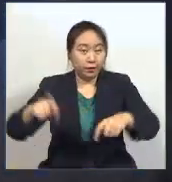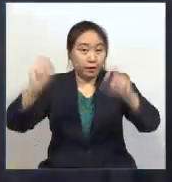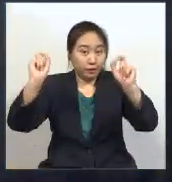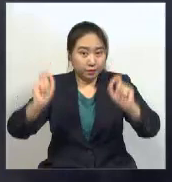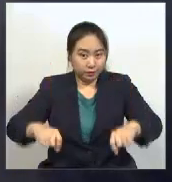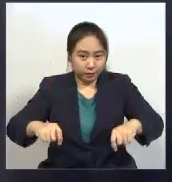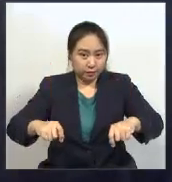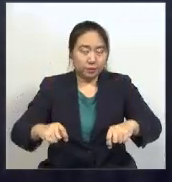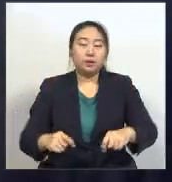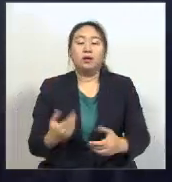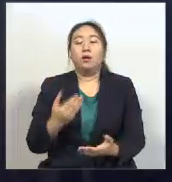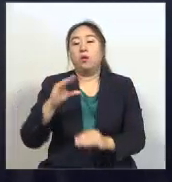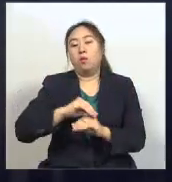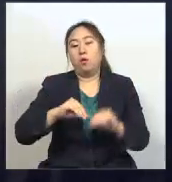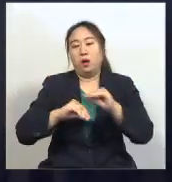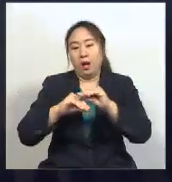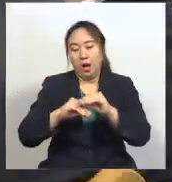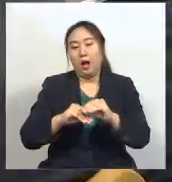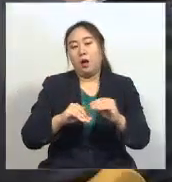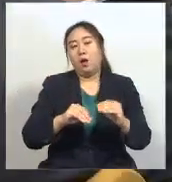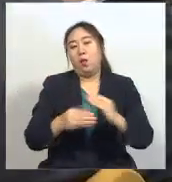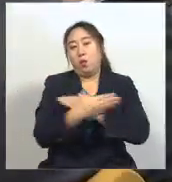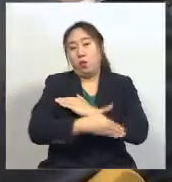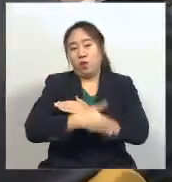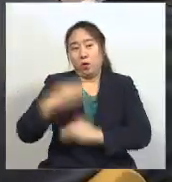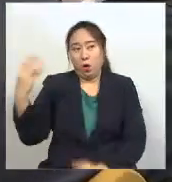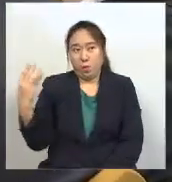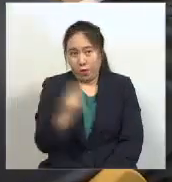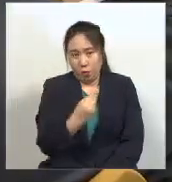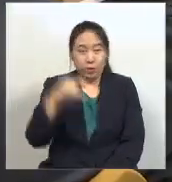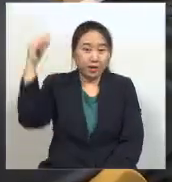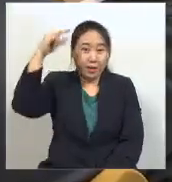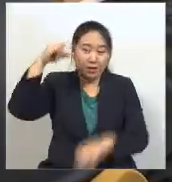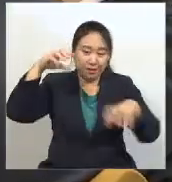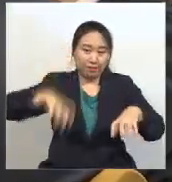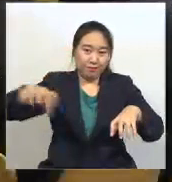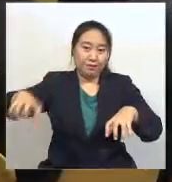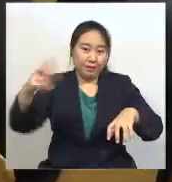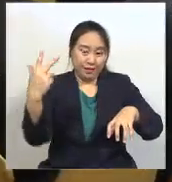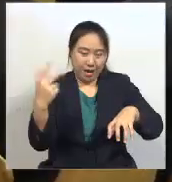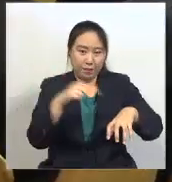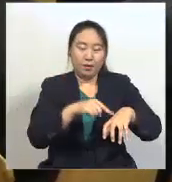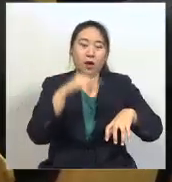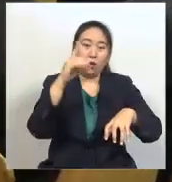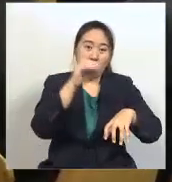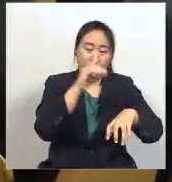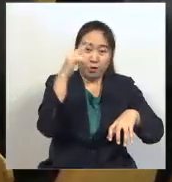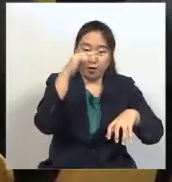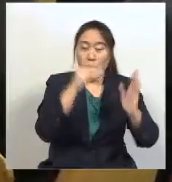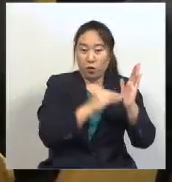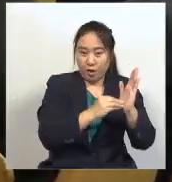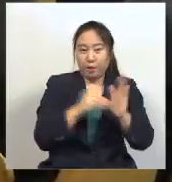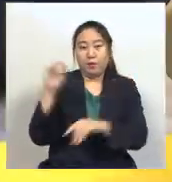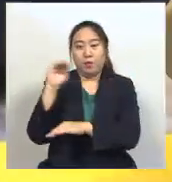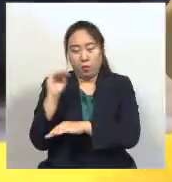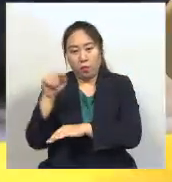งนามสัญญาร่วมลงทุนโครงการรถไฟความเร็วสูงเชื่อม3สนามบินดอนเมืองสุวรรณภูมิอู่ตะเภาระหว่างการรถ